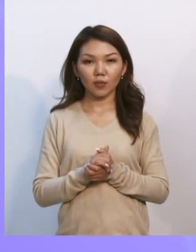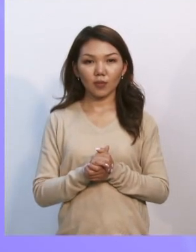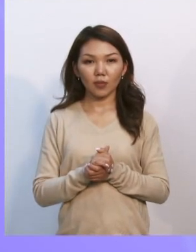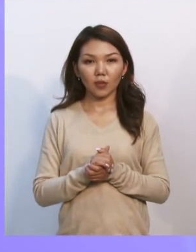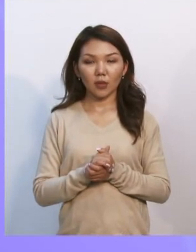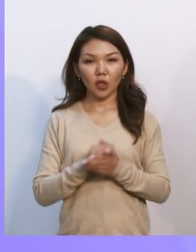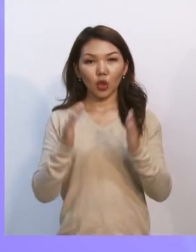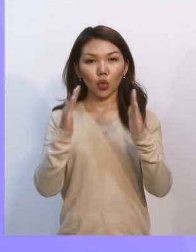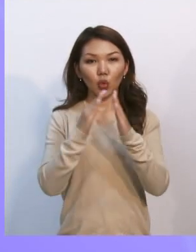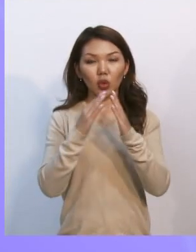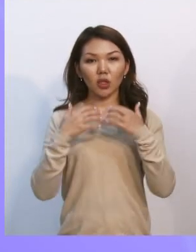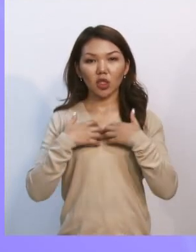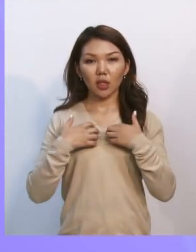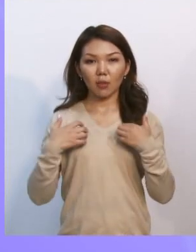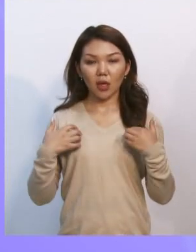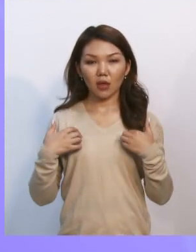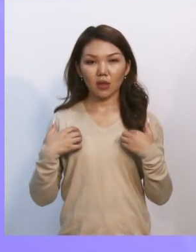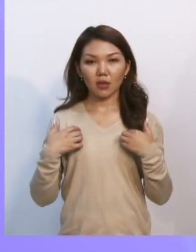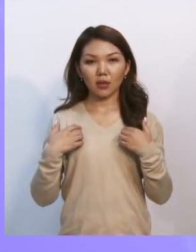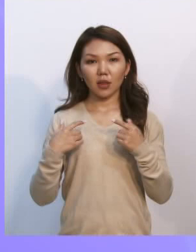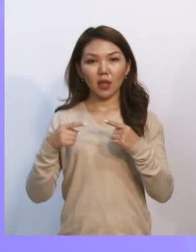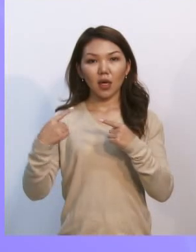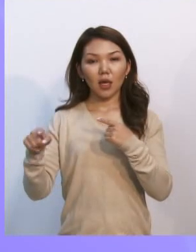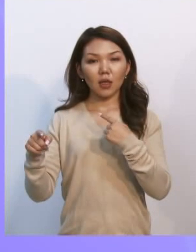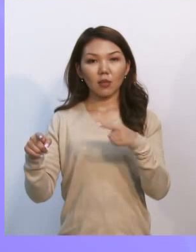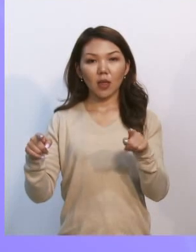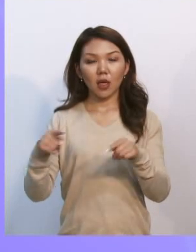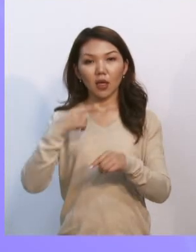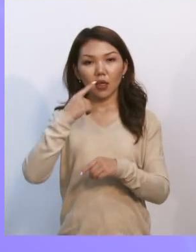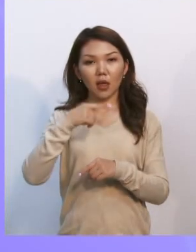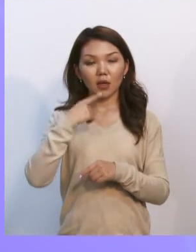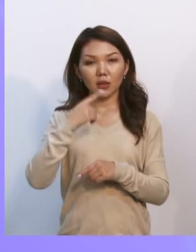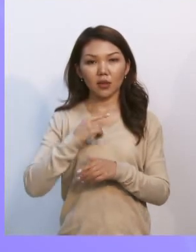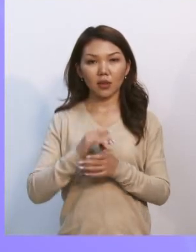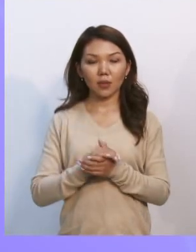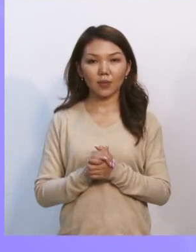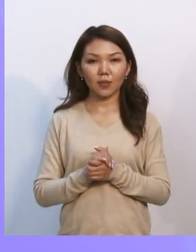Үй жаныбарларды айырмалайсыңар.